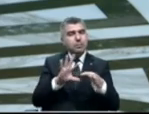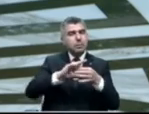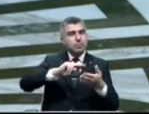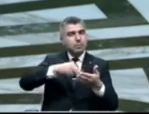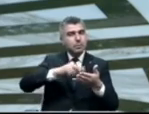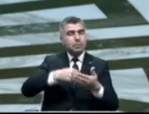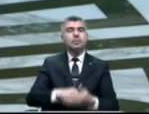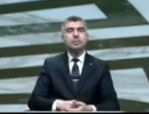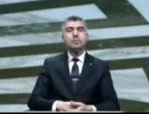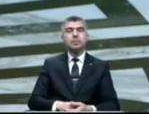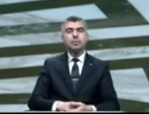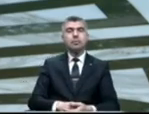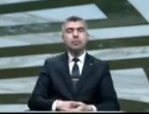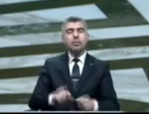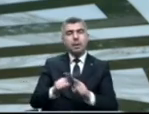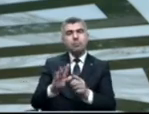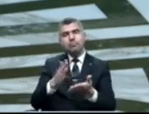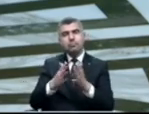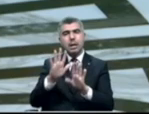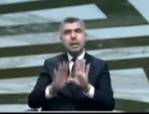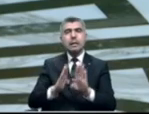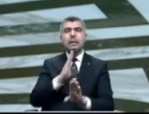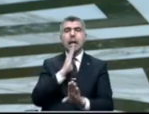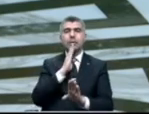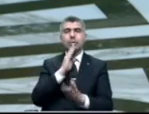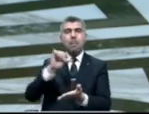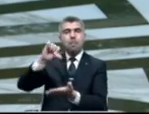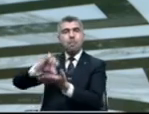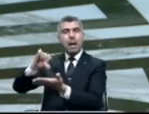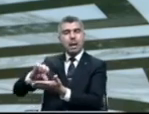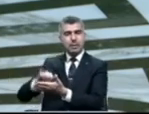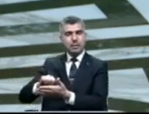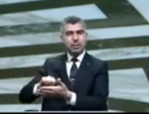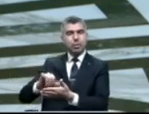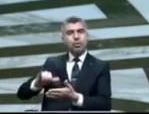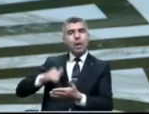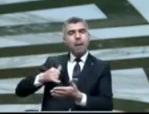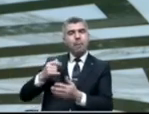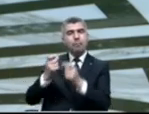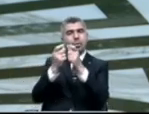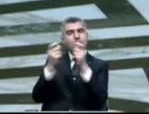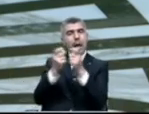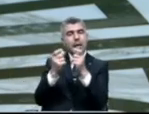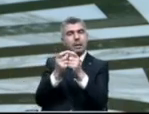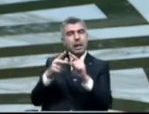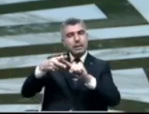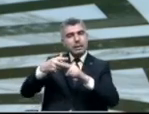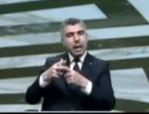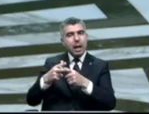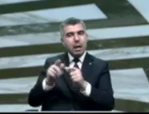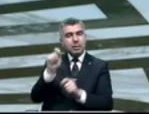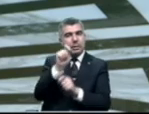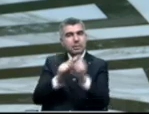عبر إنشاء وتجهيز 12 مركزا جهويا للشباب المقاولين في الفلاحة والصناعات الغذائية عبر